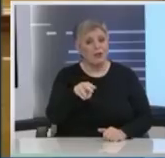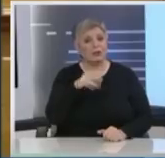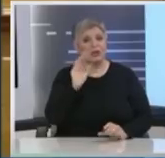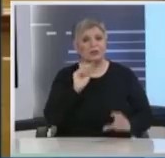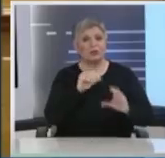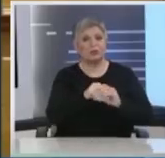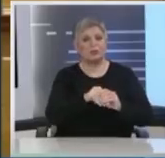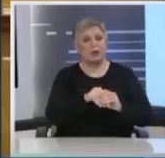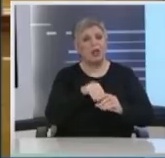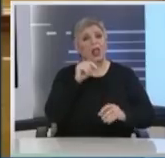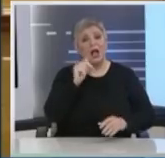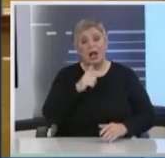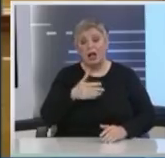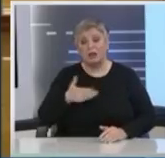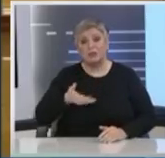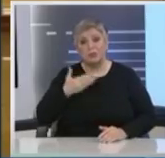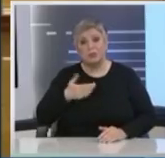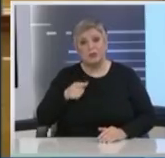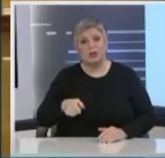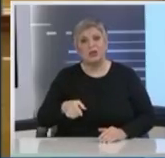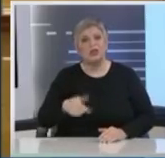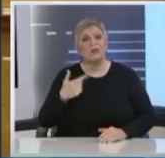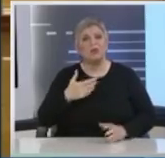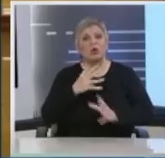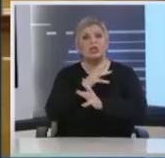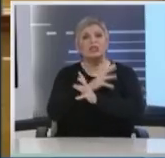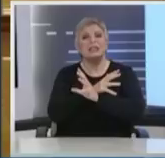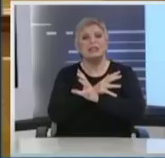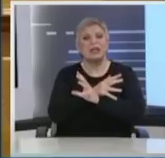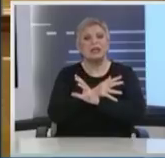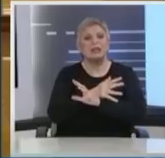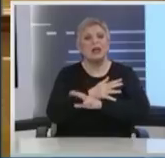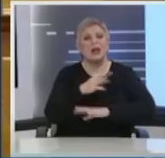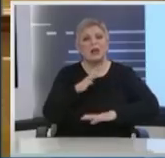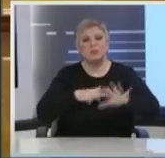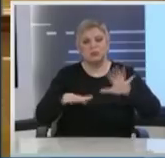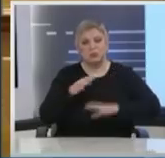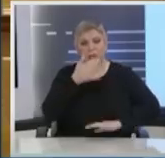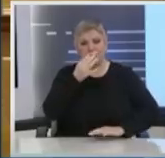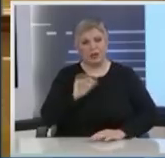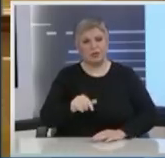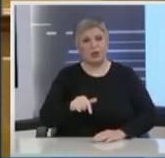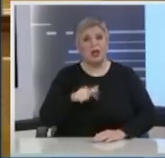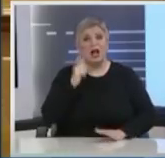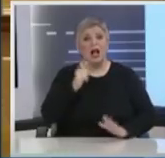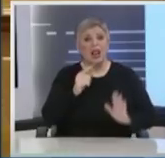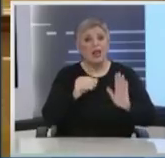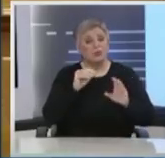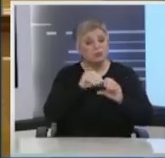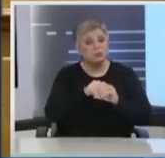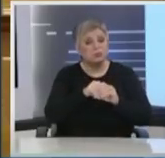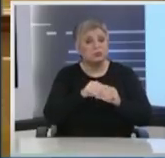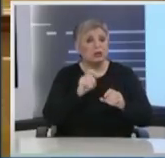στην εισαγγελέα διαφθοράς, αλλά η υπόθεση δεν προχώρησε περαιτέρω και δεν ανοίξαν οι λογαριασμοί, γιατί κάποιοι